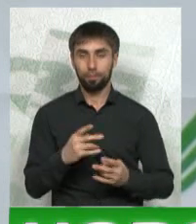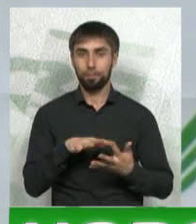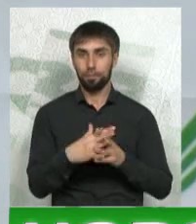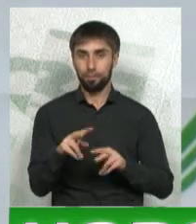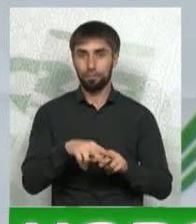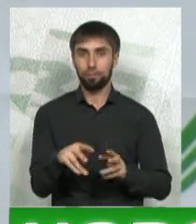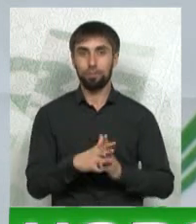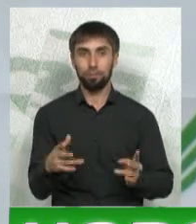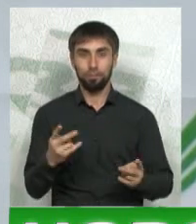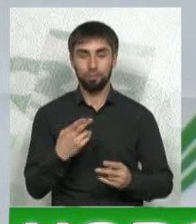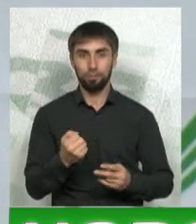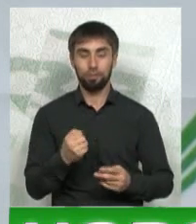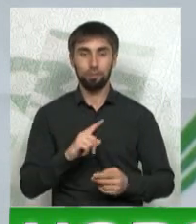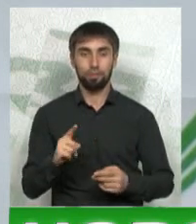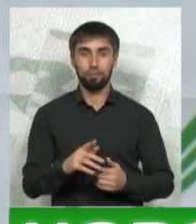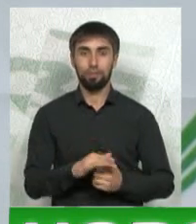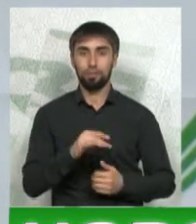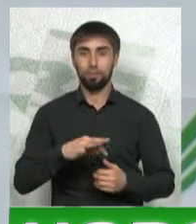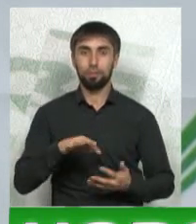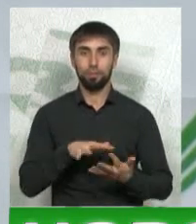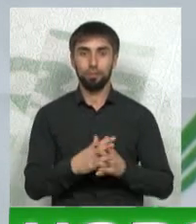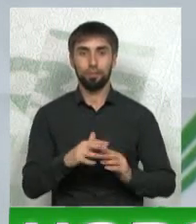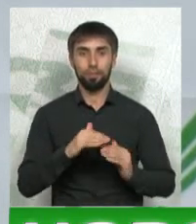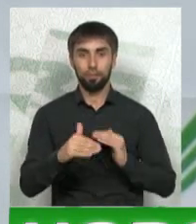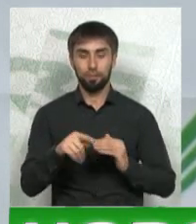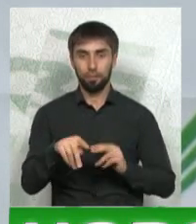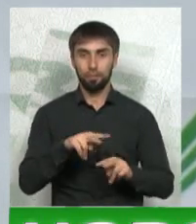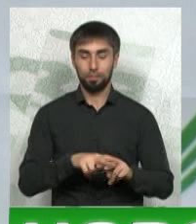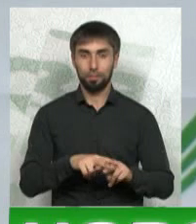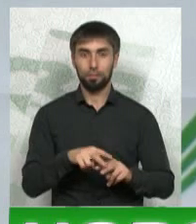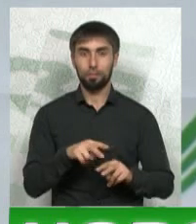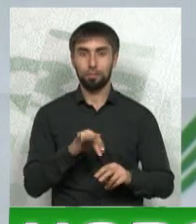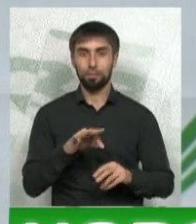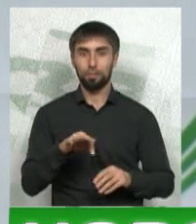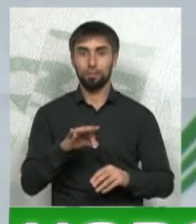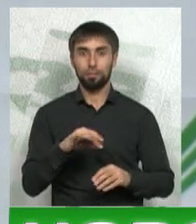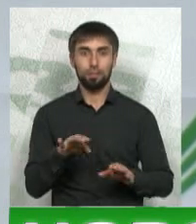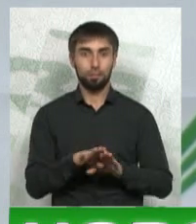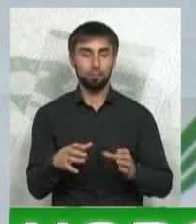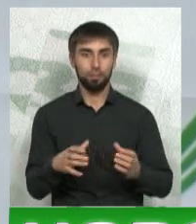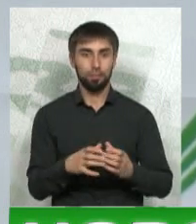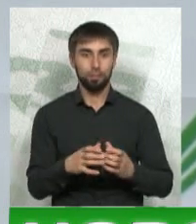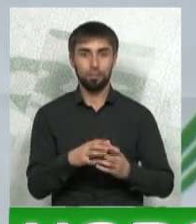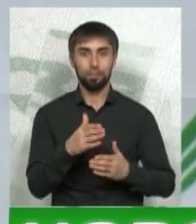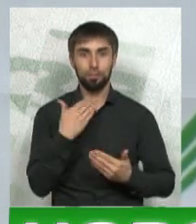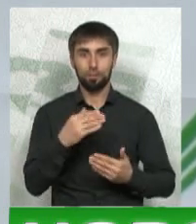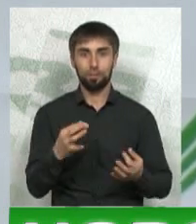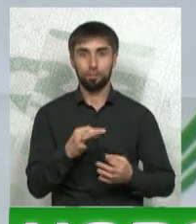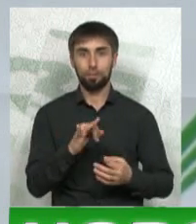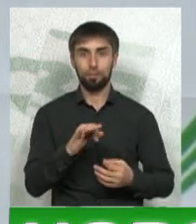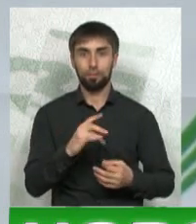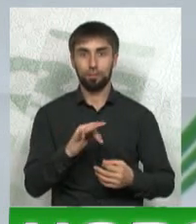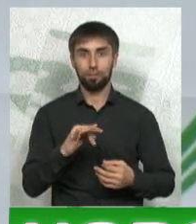сельских поселениях, что именно сельские поселения сегодня они в таком состоянии, что нет никакой инфраструктуры.